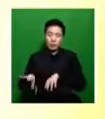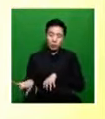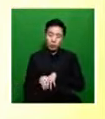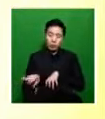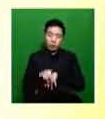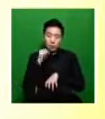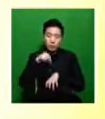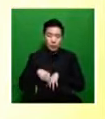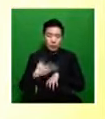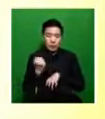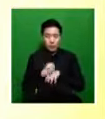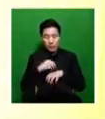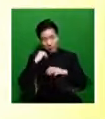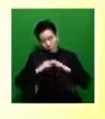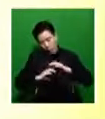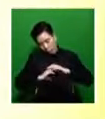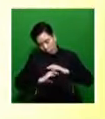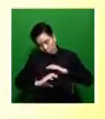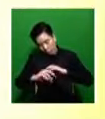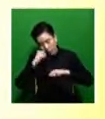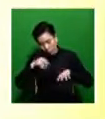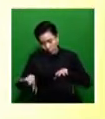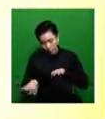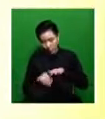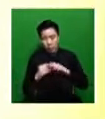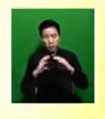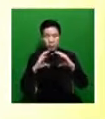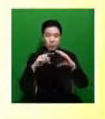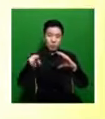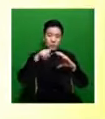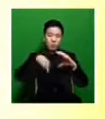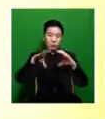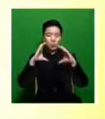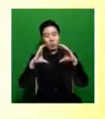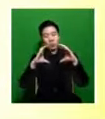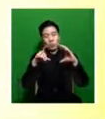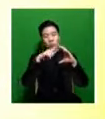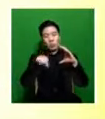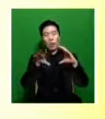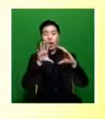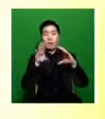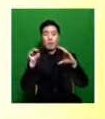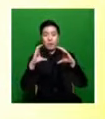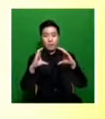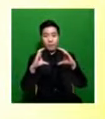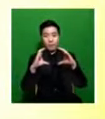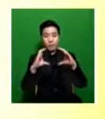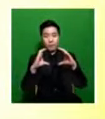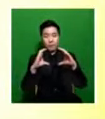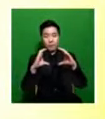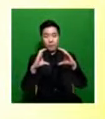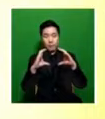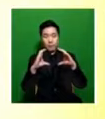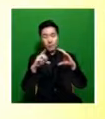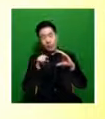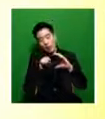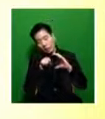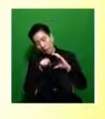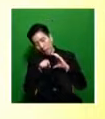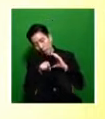แล้วก็ยังมีการสร้างอุโมงค์ระบายน้ำขนาดเส้นผ่านศูนย์กลางเนี่ยไม่น้อยกว่า5เมตรความยาวถึง